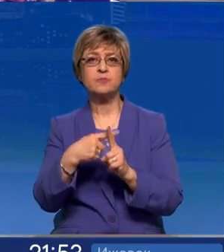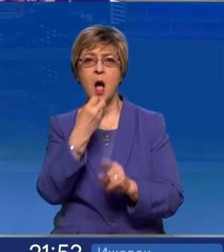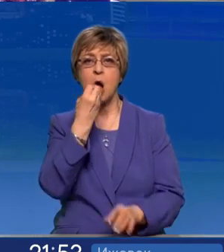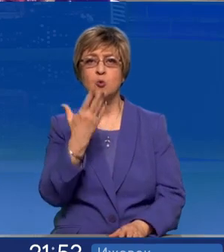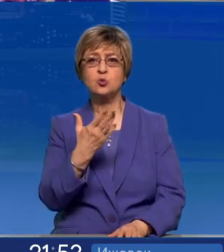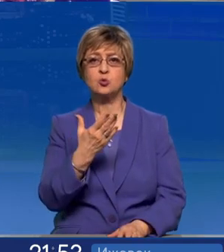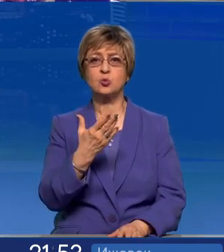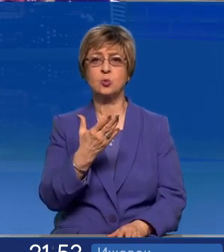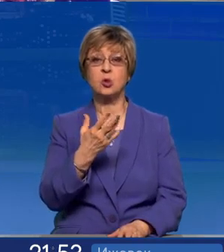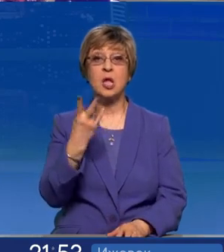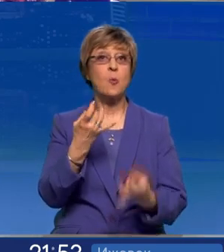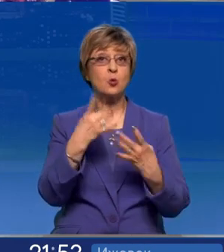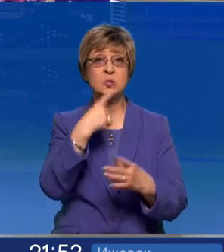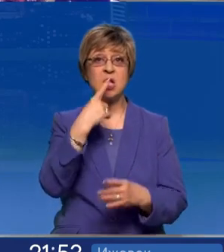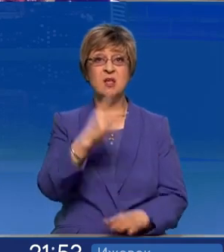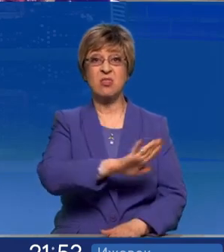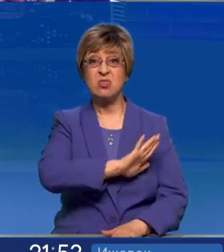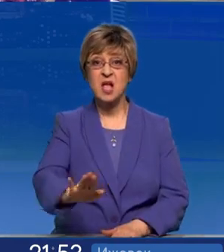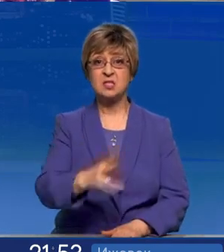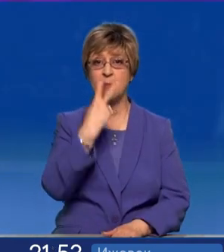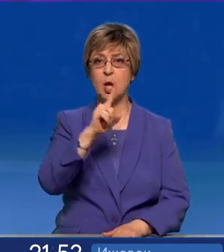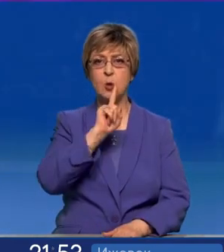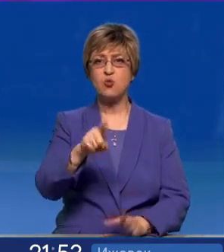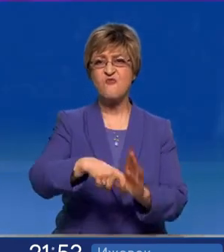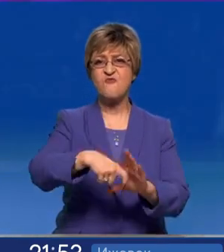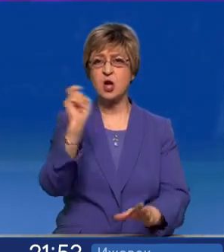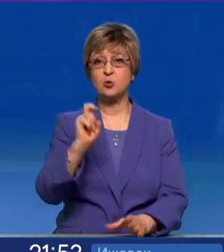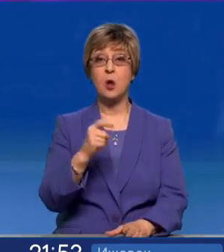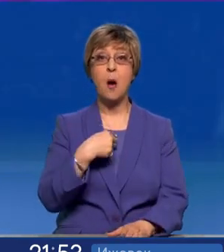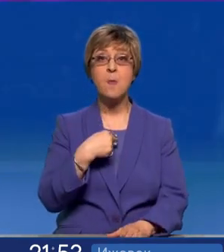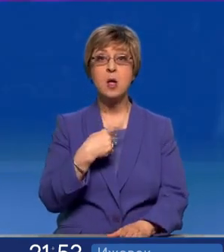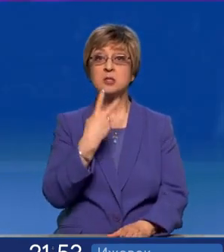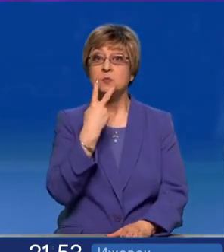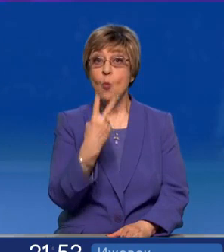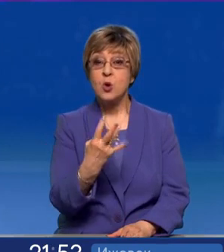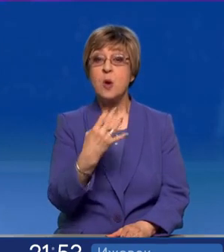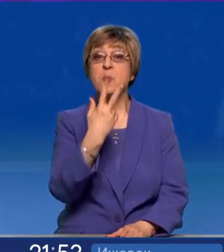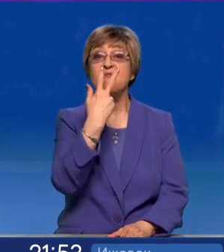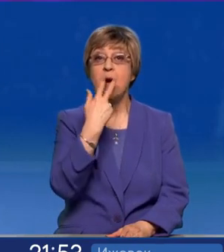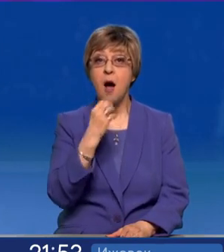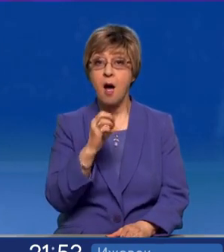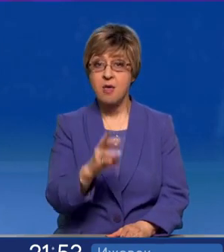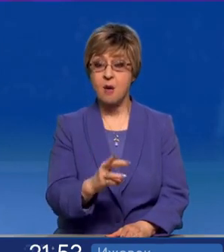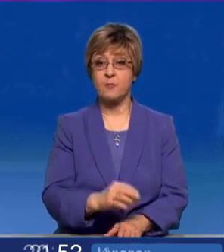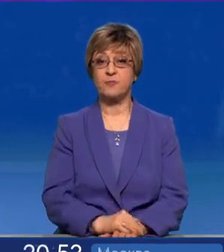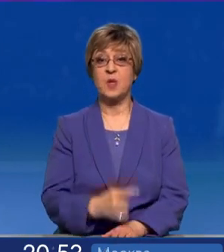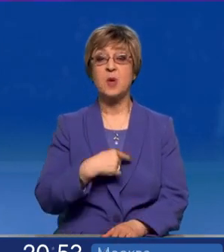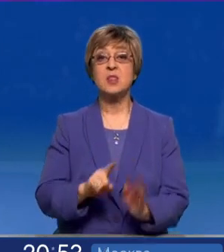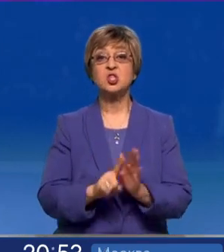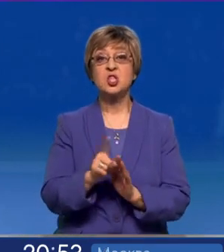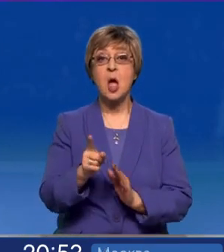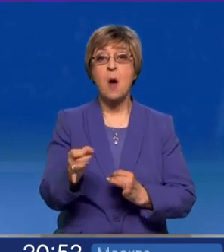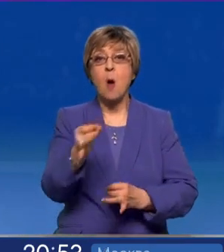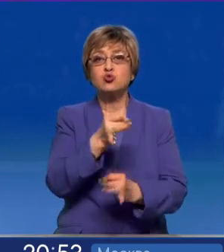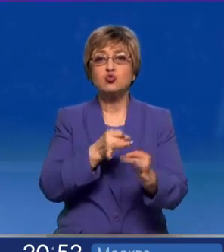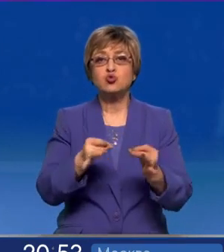просто выключить, сказать «нет, дурь, смотреть не буду», мы начинаем, понимаете, к этому привыкать, стокгольмский синдром возникает, да, и мы начинаем обсуждать, так сказать, подробности,